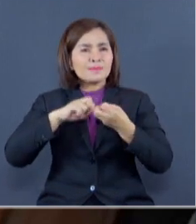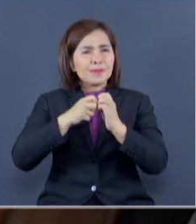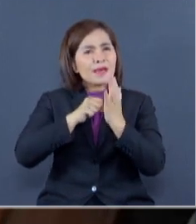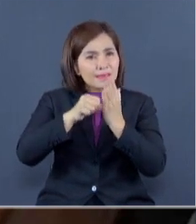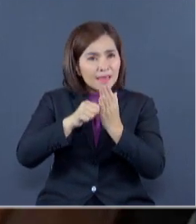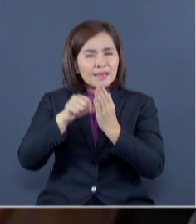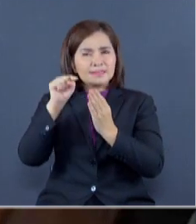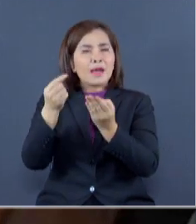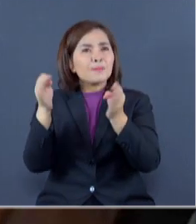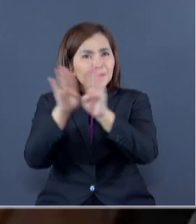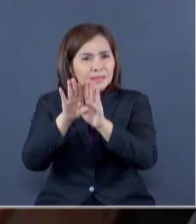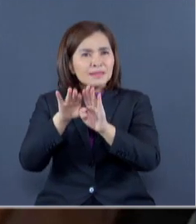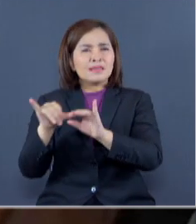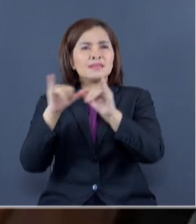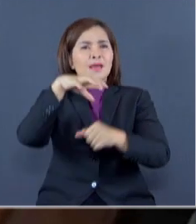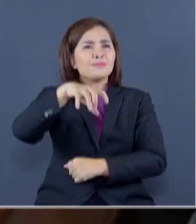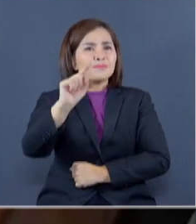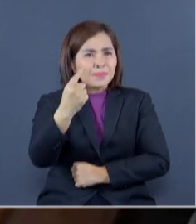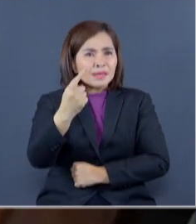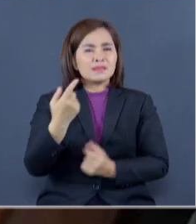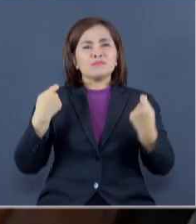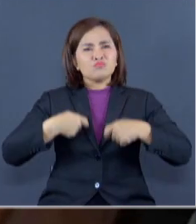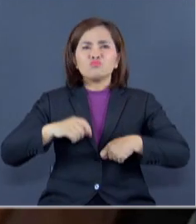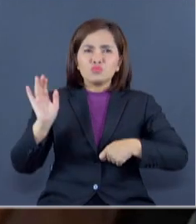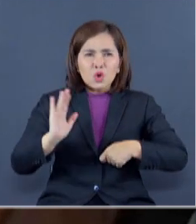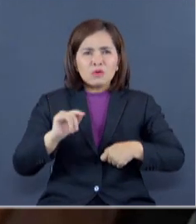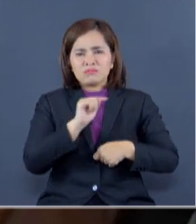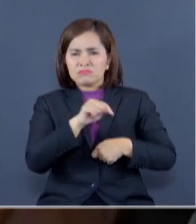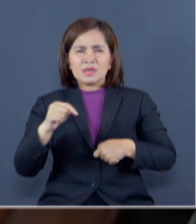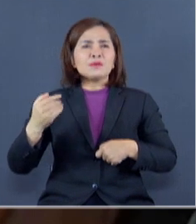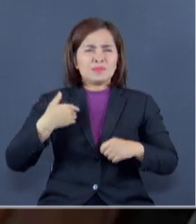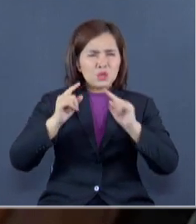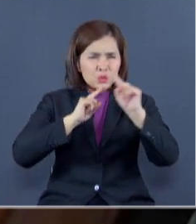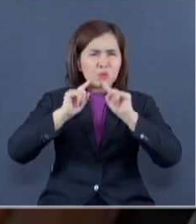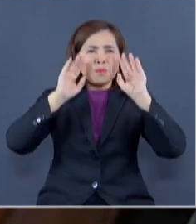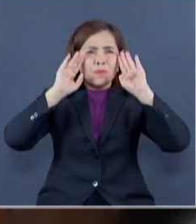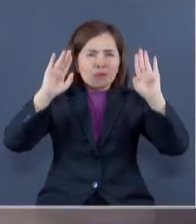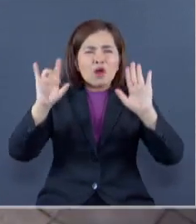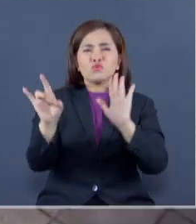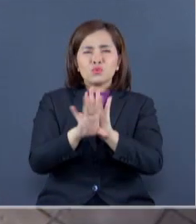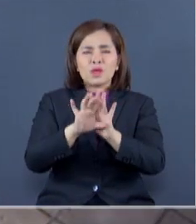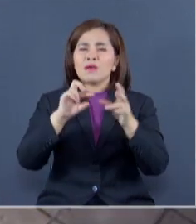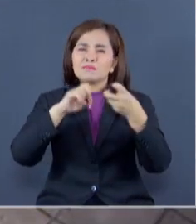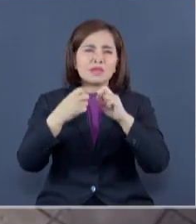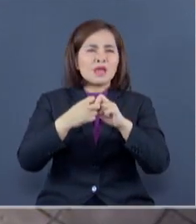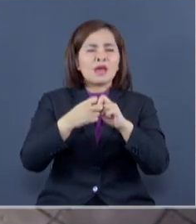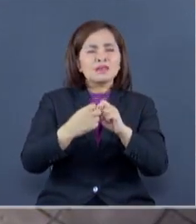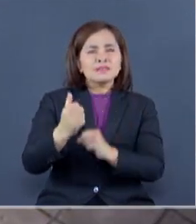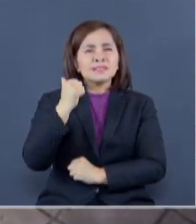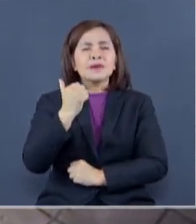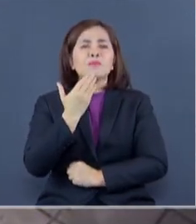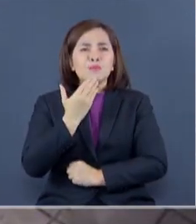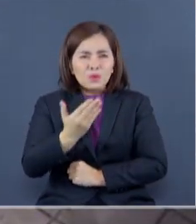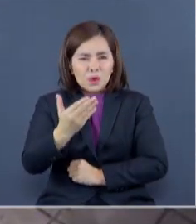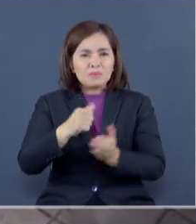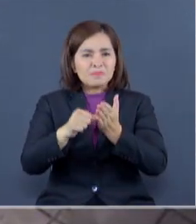ดไปเลยหรือจะย้ายจุดหรือแม้กระทั่งการไม่ต้องสวมใส่เครื่องแบบเนี่ยก็เคยคุยกันมาแล้วแต่สุดท้ายเนี่ยมันก็ยังเกิดขึ้นซ้ำๆแบบนี้อี